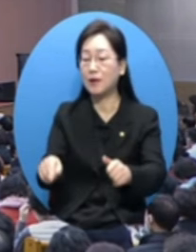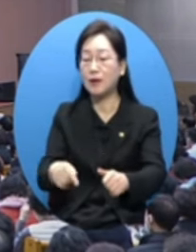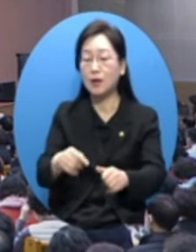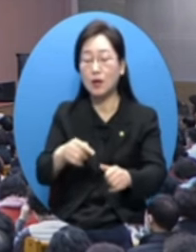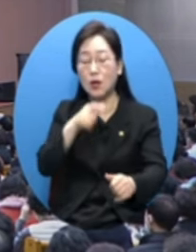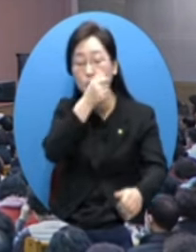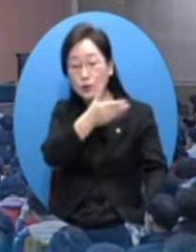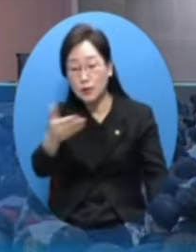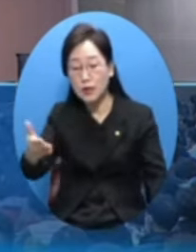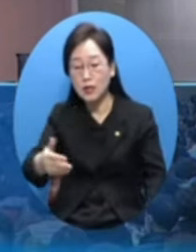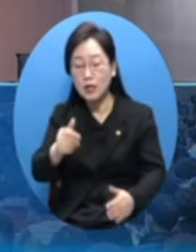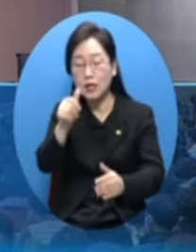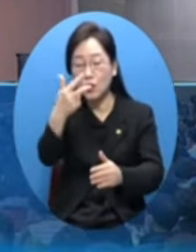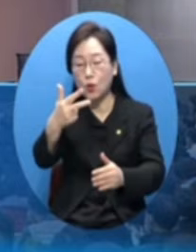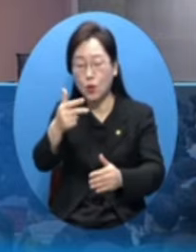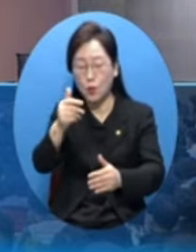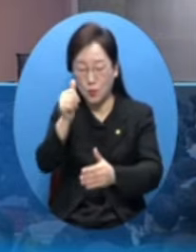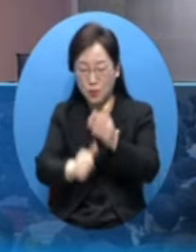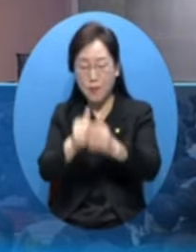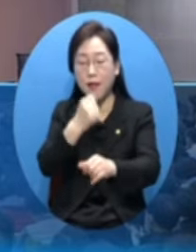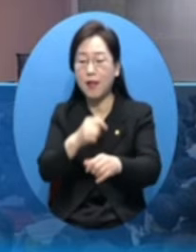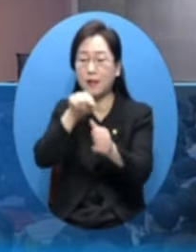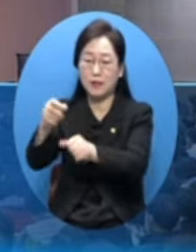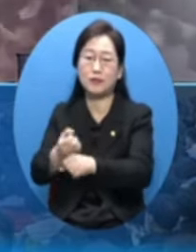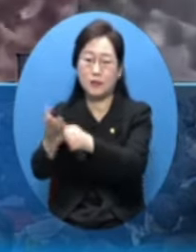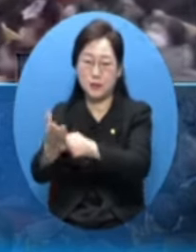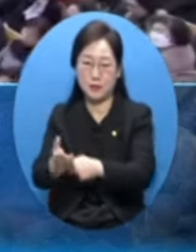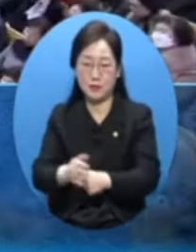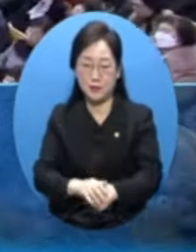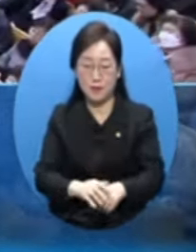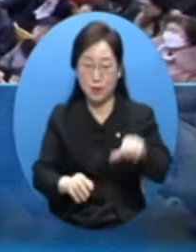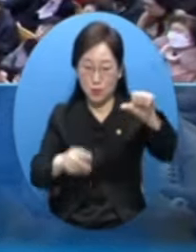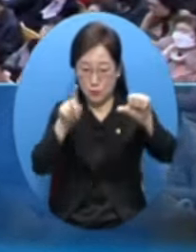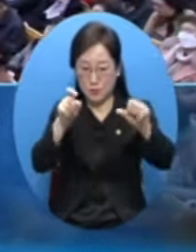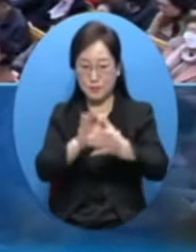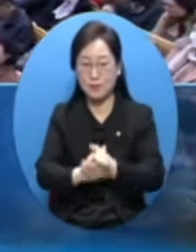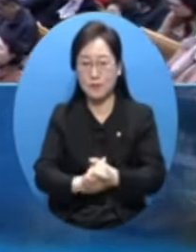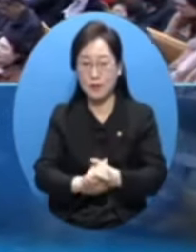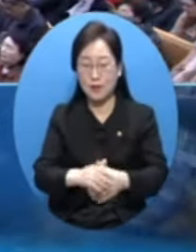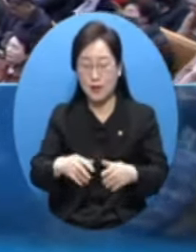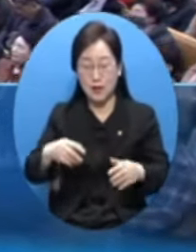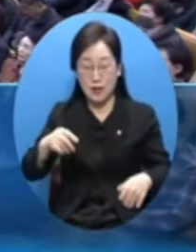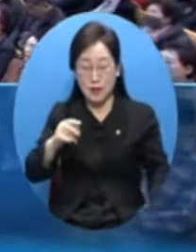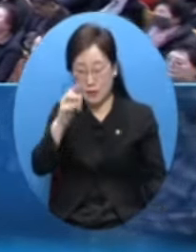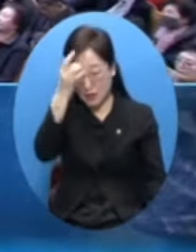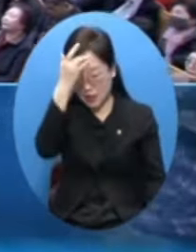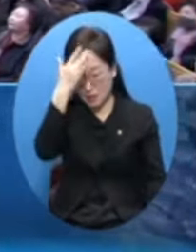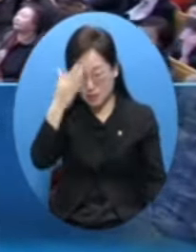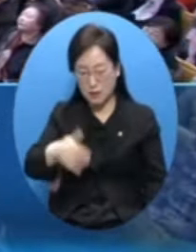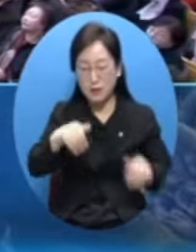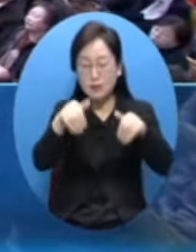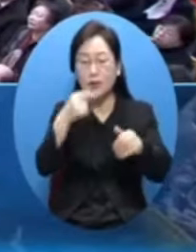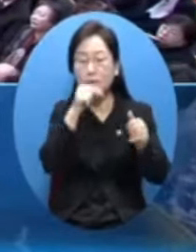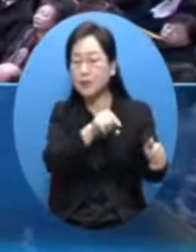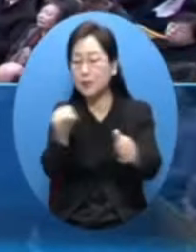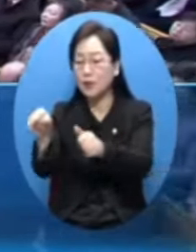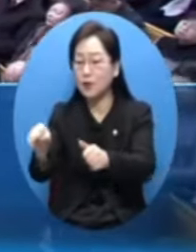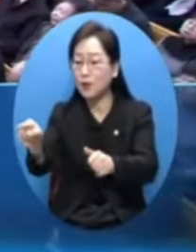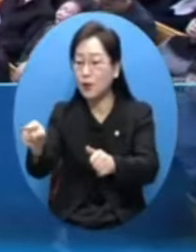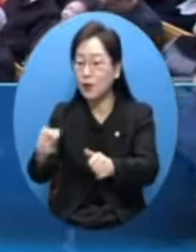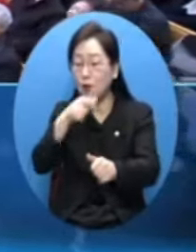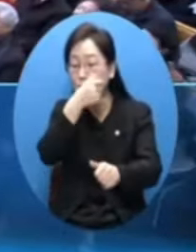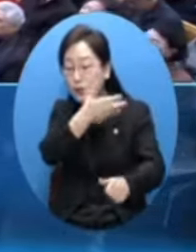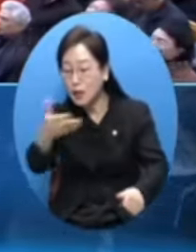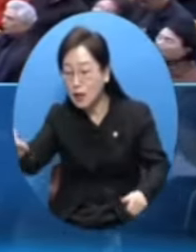전합니다. 열왕기하 5장 10절입니다. 엘리사가 사자를 그에게 보내 이르되 너는 가서 요단강에 몸을 일곱 번 씻으라 내 살이